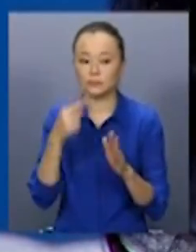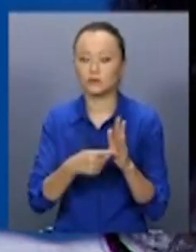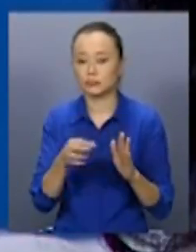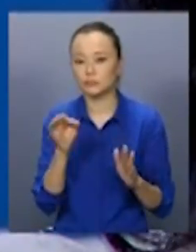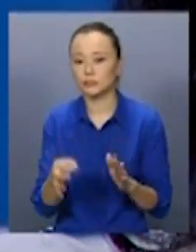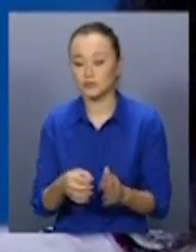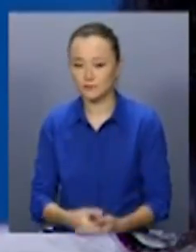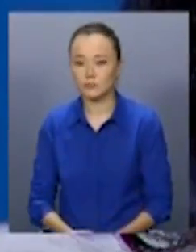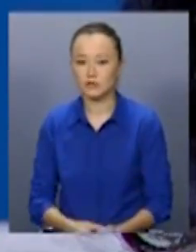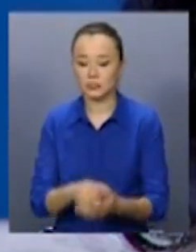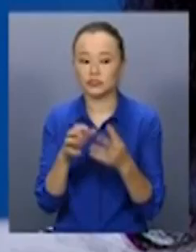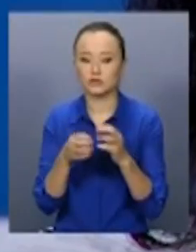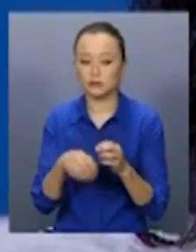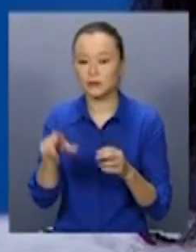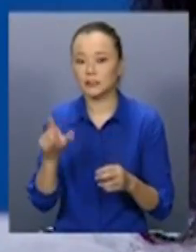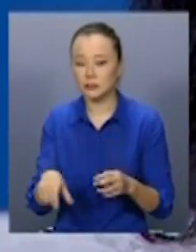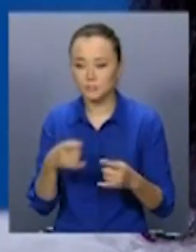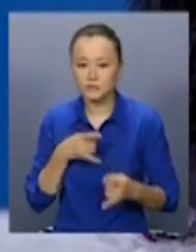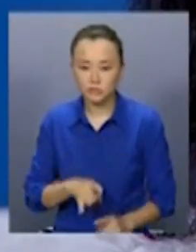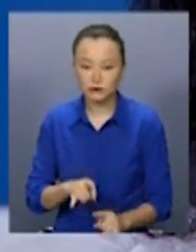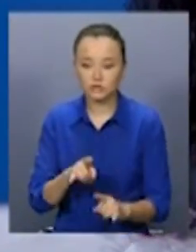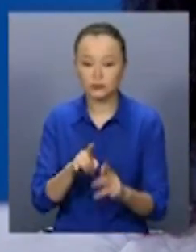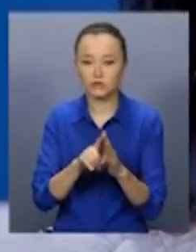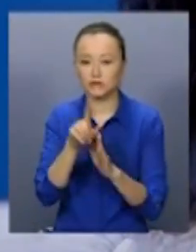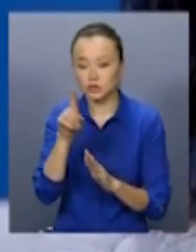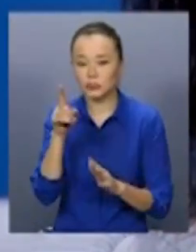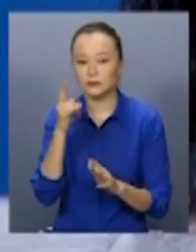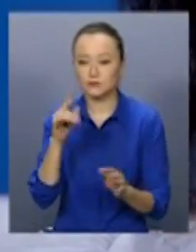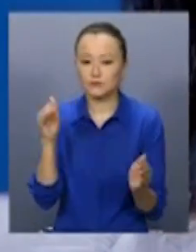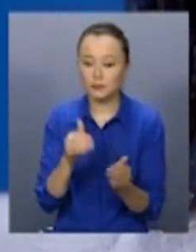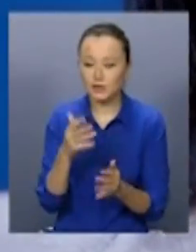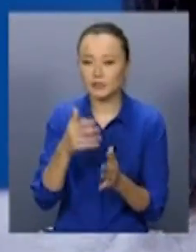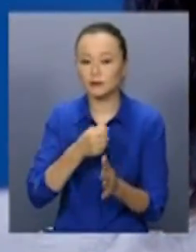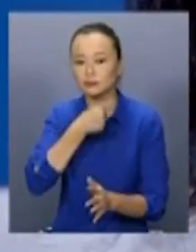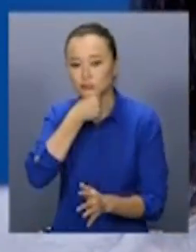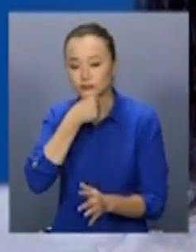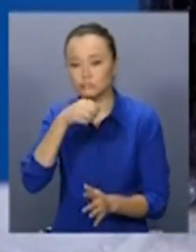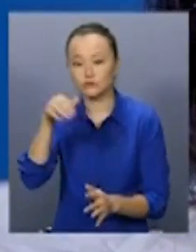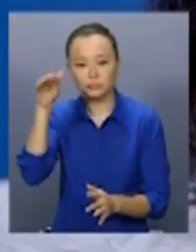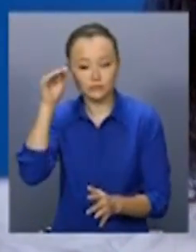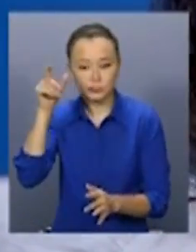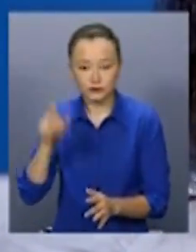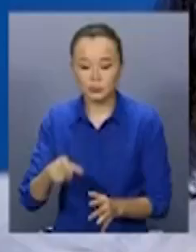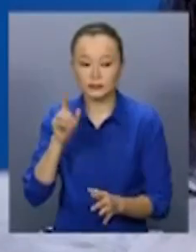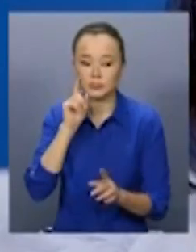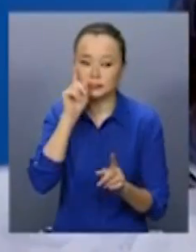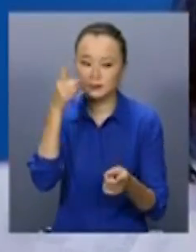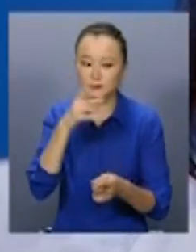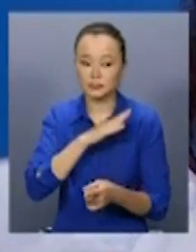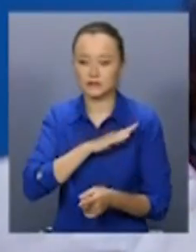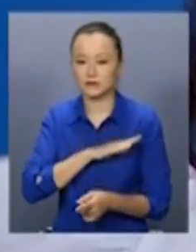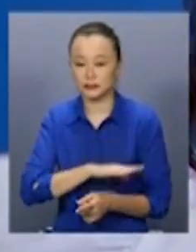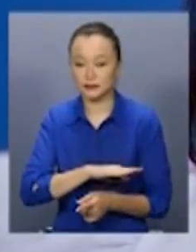Жалпы адамына дүниеге келгеннен бастап, ол кішкентай сәби болсын, ересек адам болсын, стресстік жағдайлары